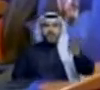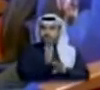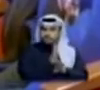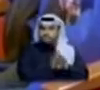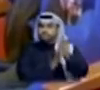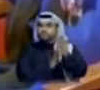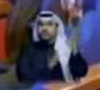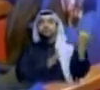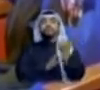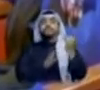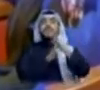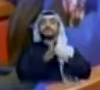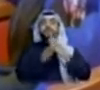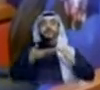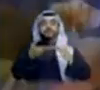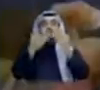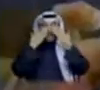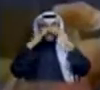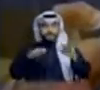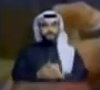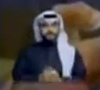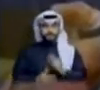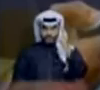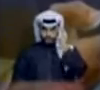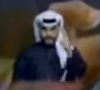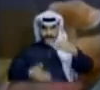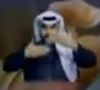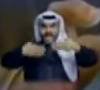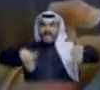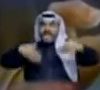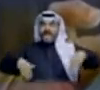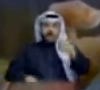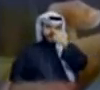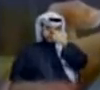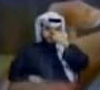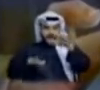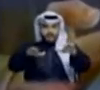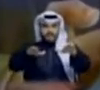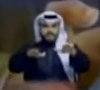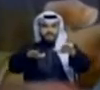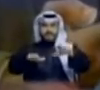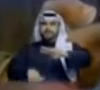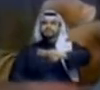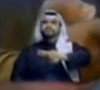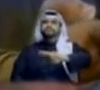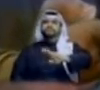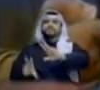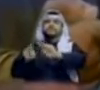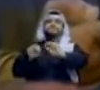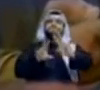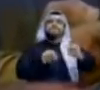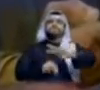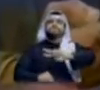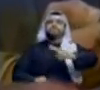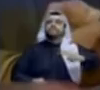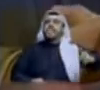ما توليه من رعاية وخدمات لهم. الإعاقة البصرية كسائر الإعاقات لها حقوقها